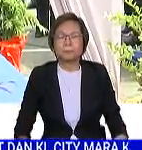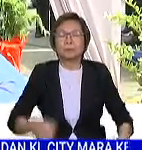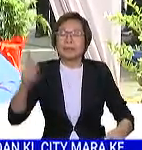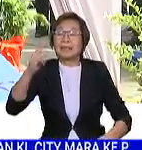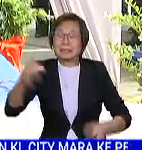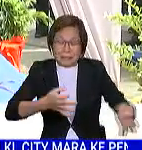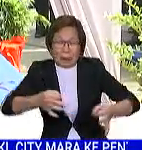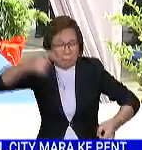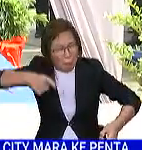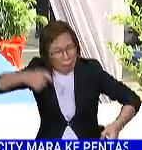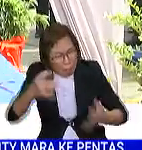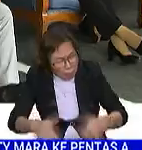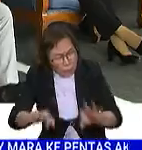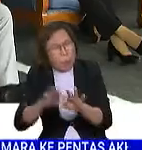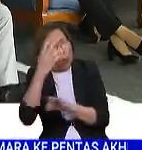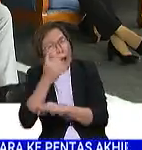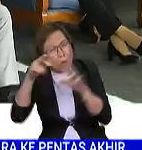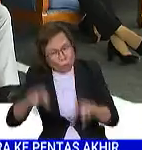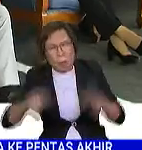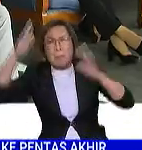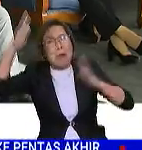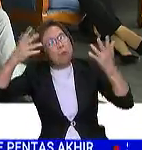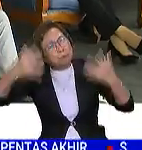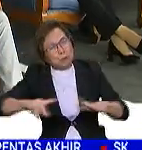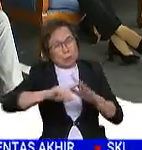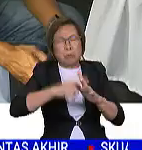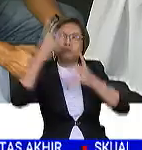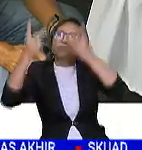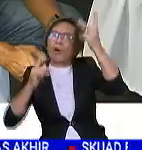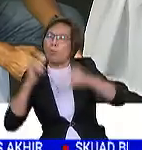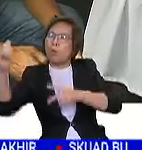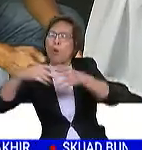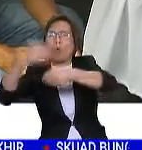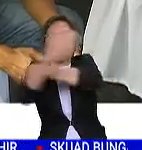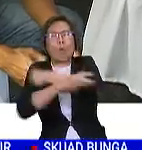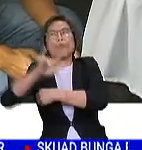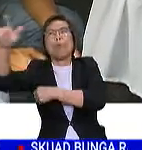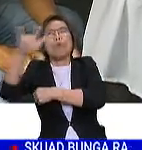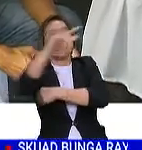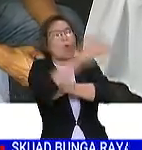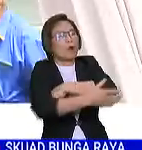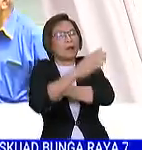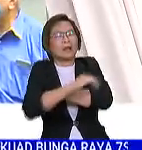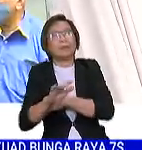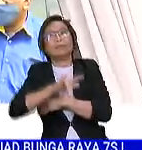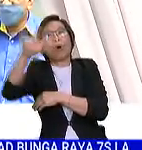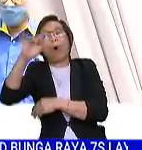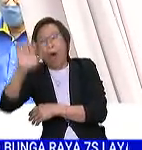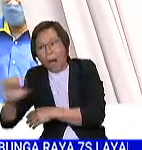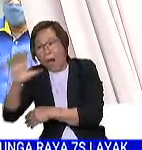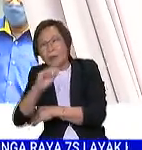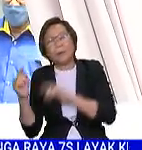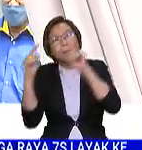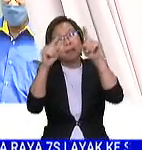Jelasnya, keperluan itu penting memandangkan rakyat Malaysia telah mula melancong ke luar negara termasuk ke negara Eropah dan